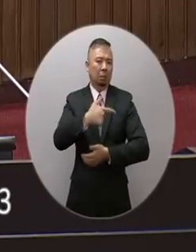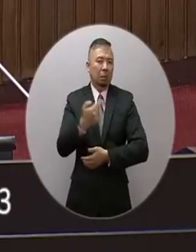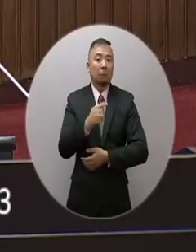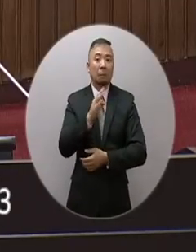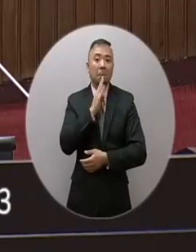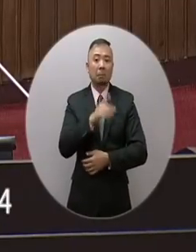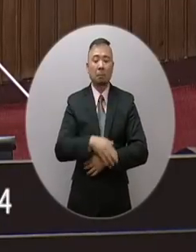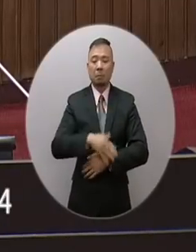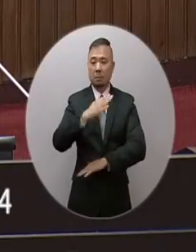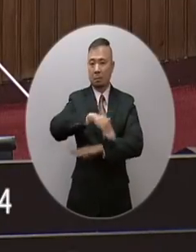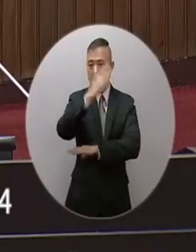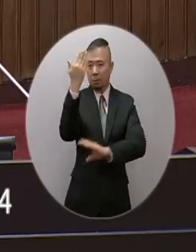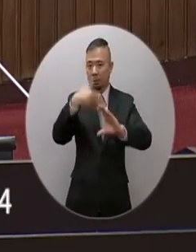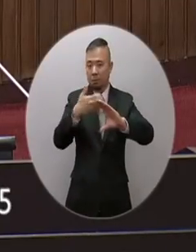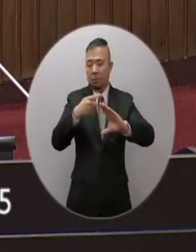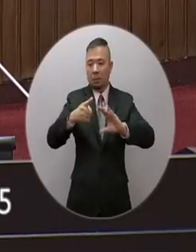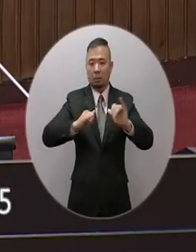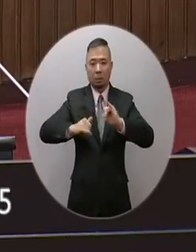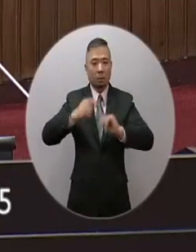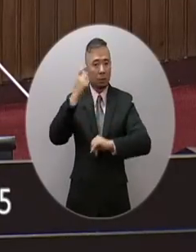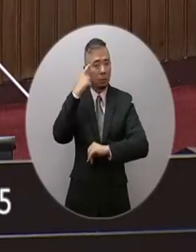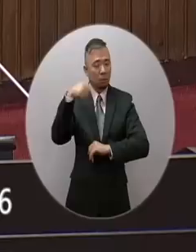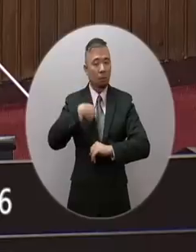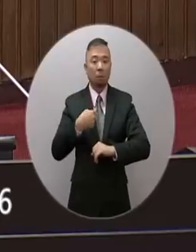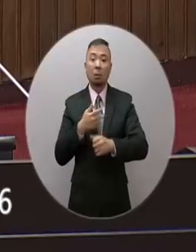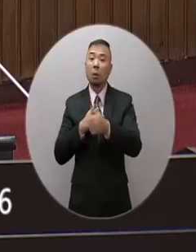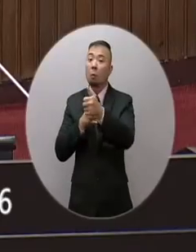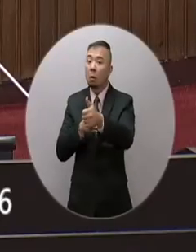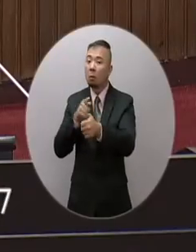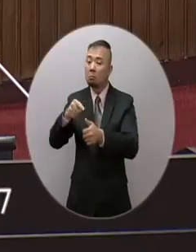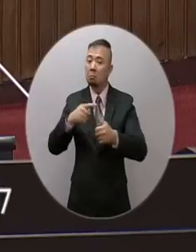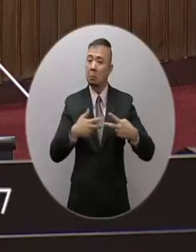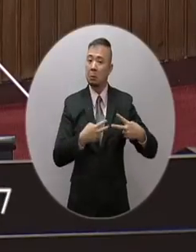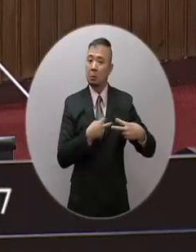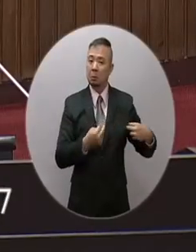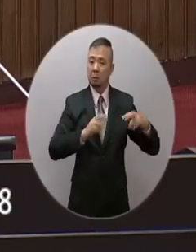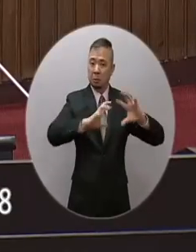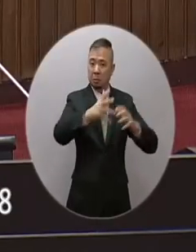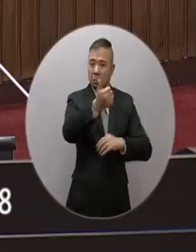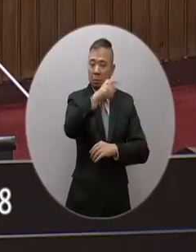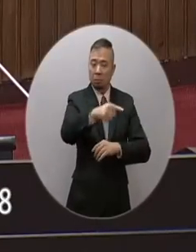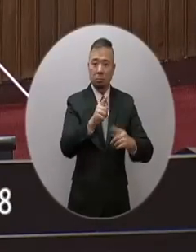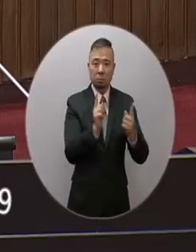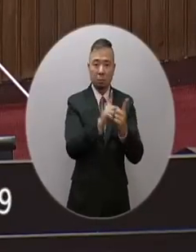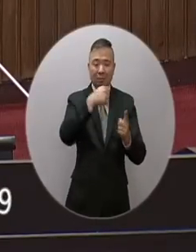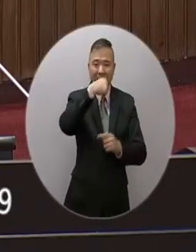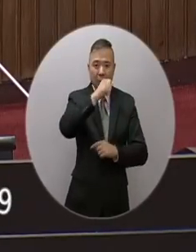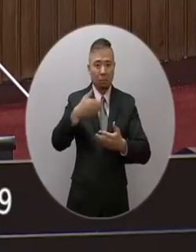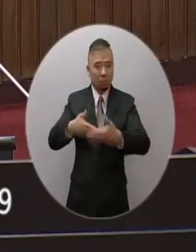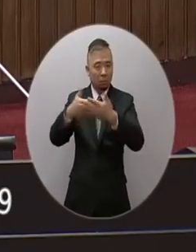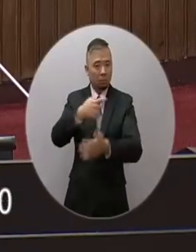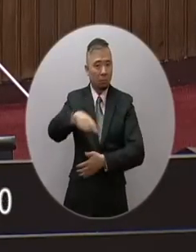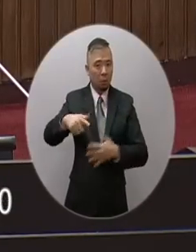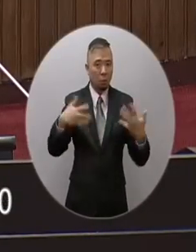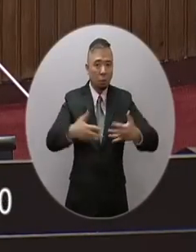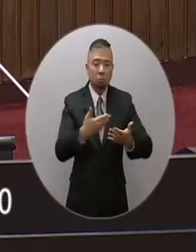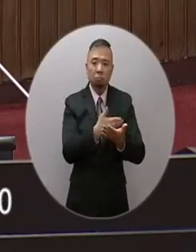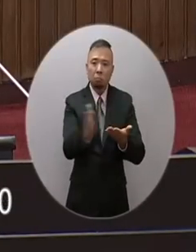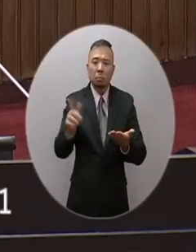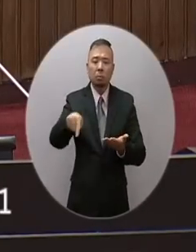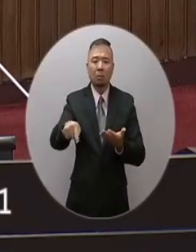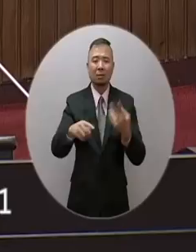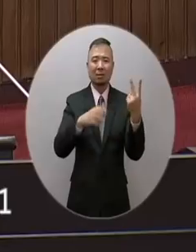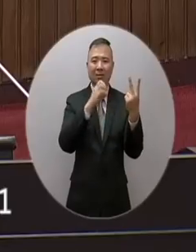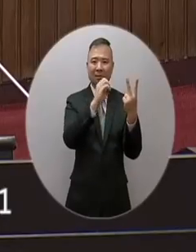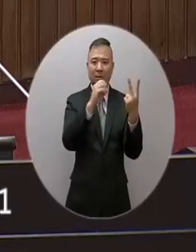体民调显示，不满意蔡总统处理两岸关系表现的人，由2016年